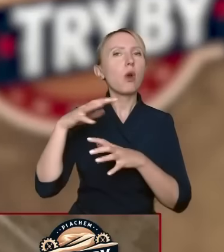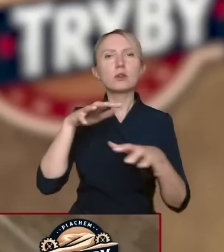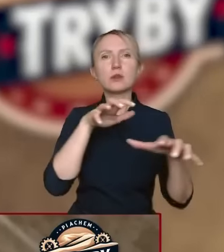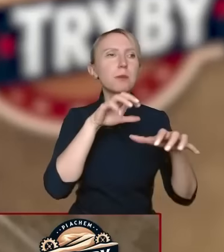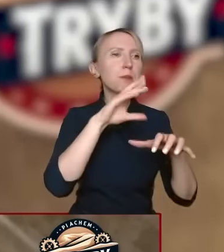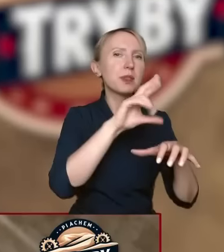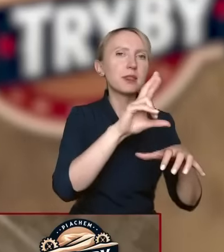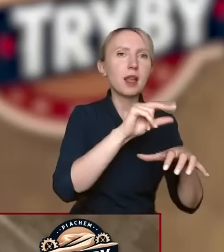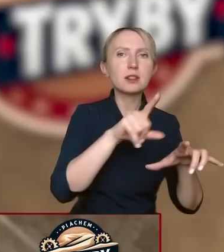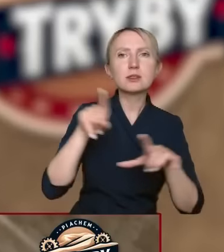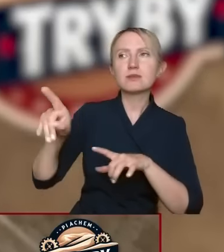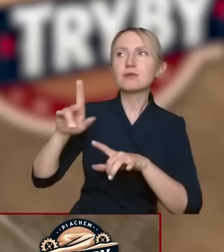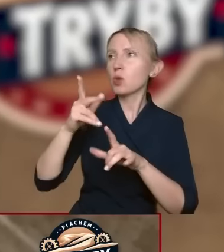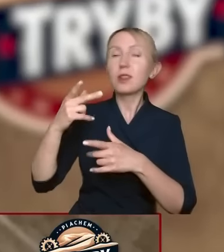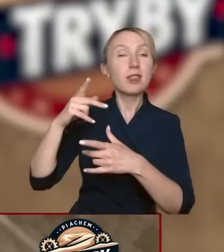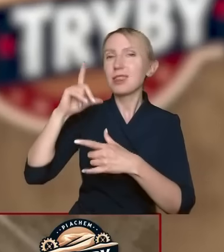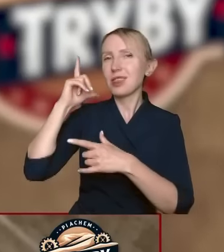Beatlesów i podobne rzeczy